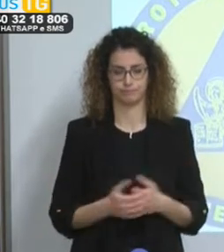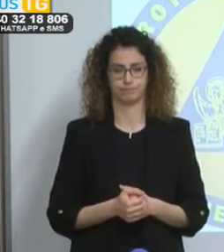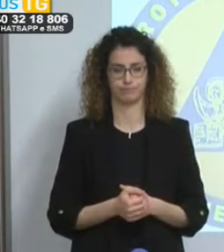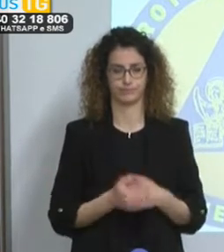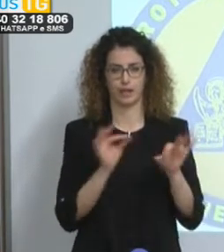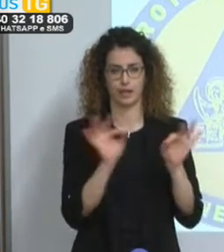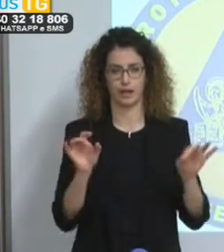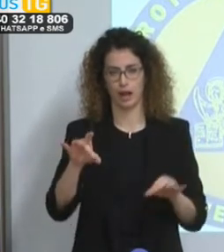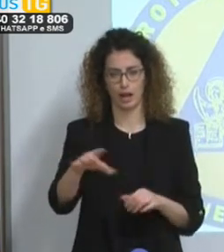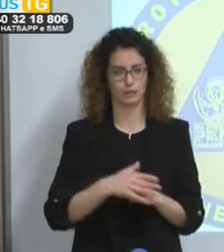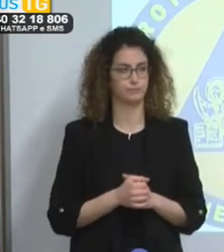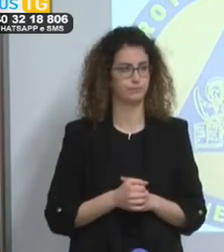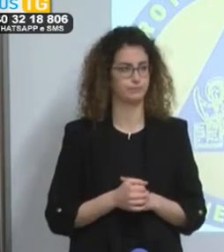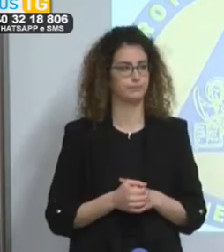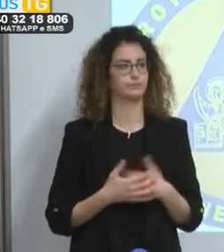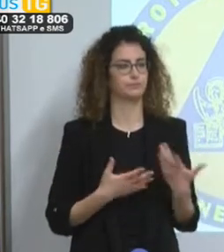E